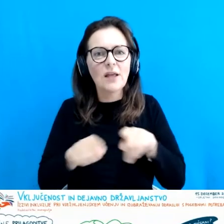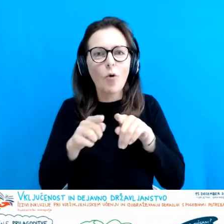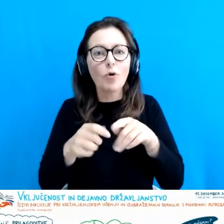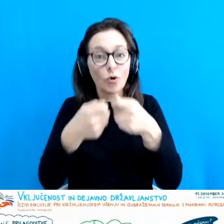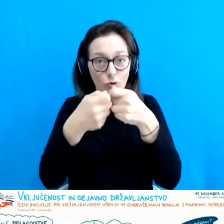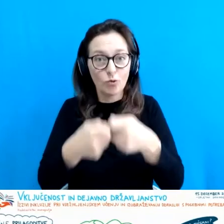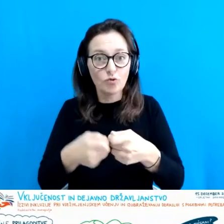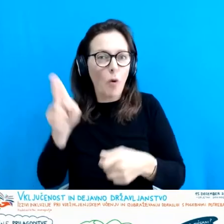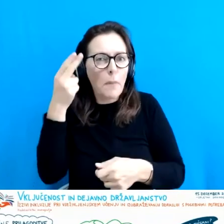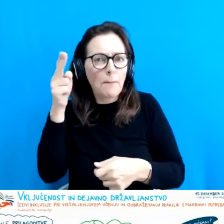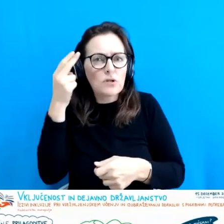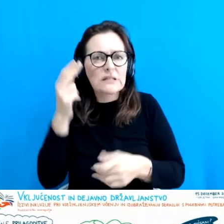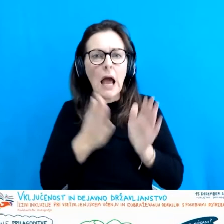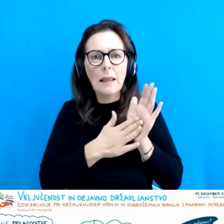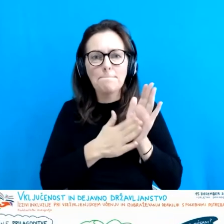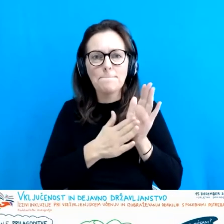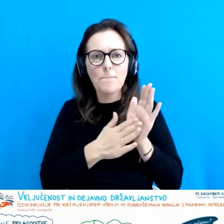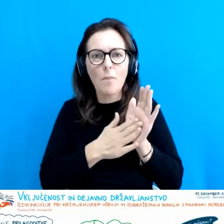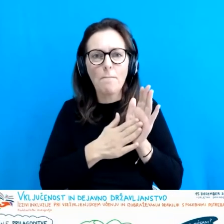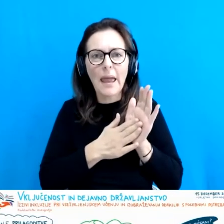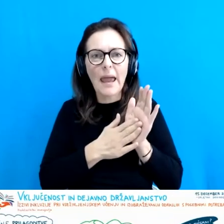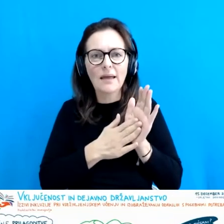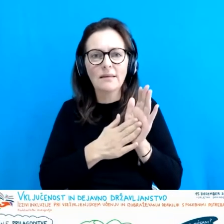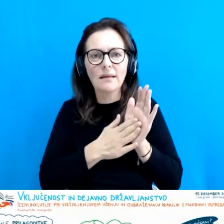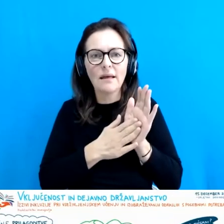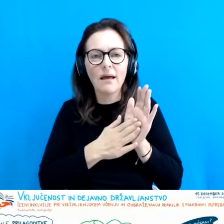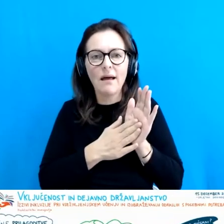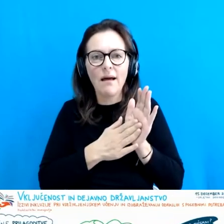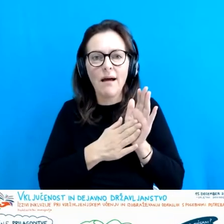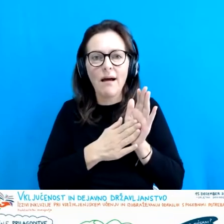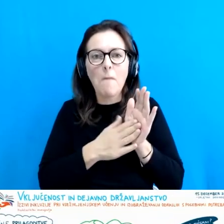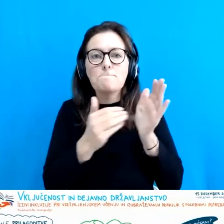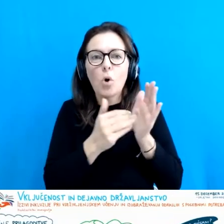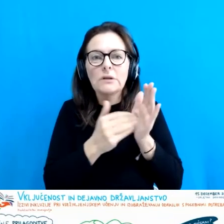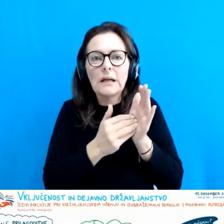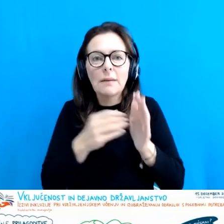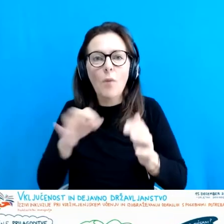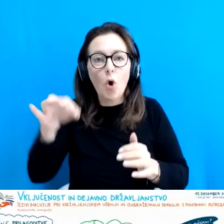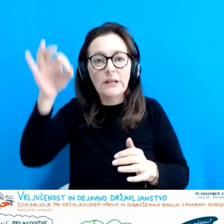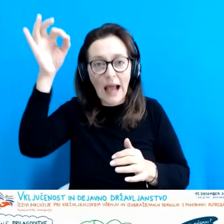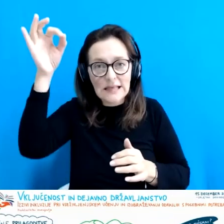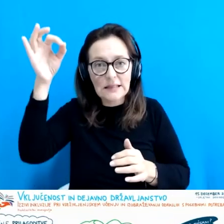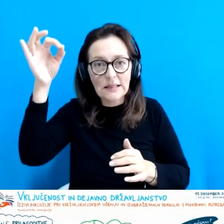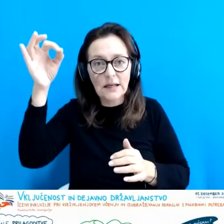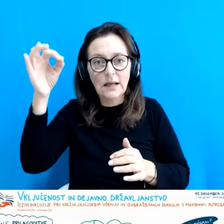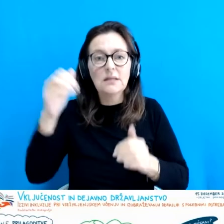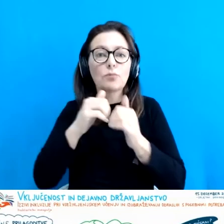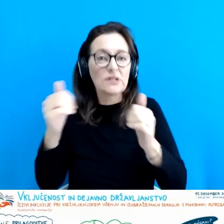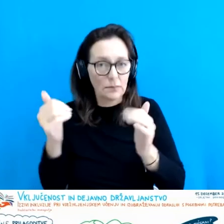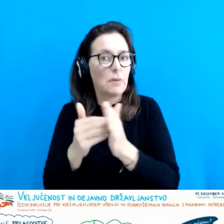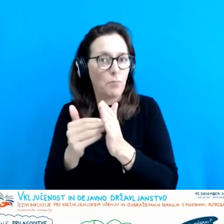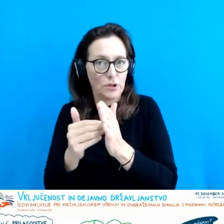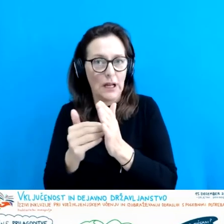prepoznali pomen ukvarjanja oseb s posebnimi potrebami, odraslih s posebnimi potrebami in temu